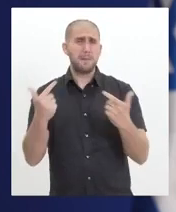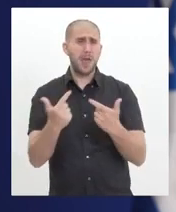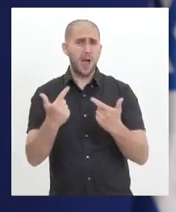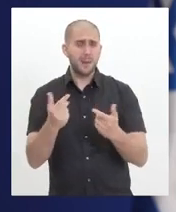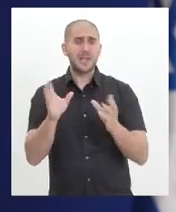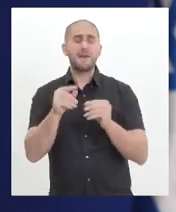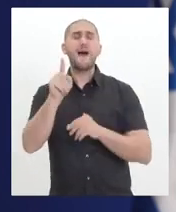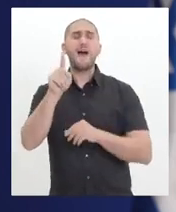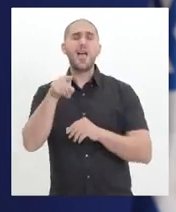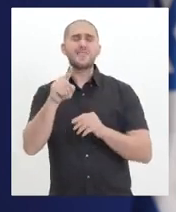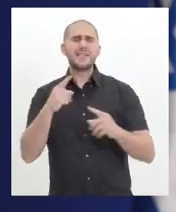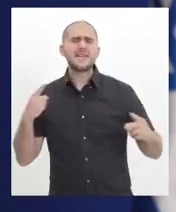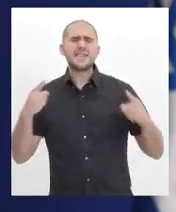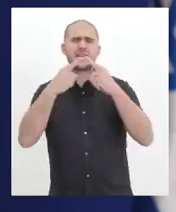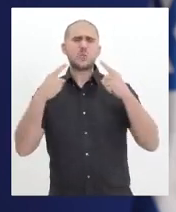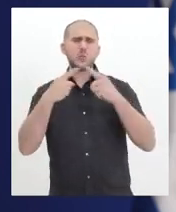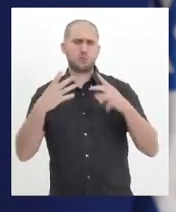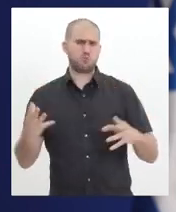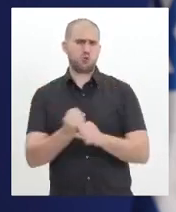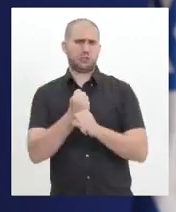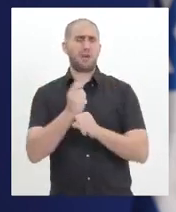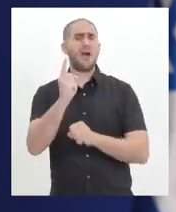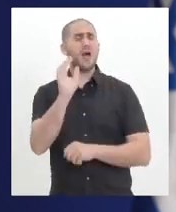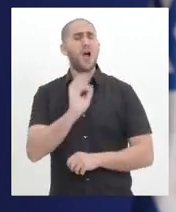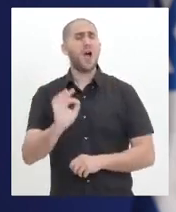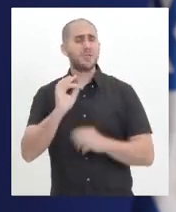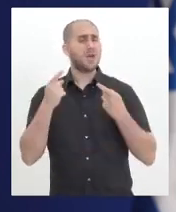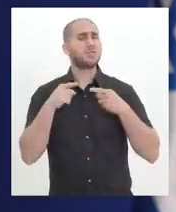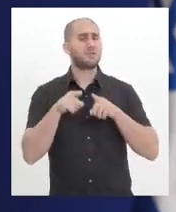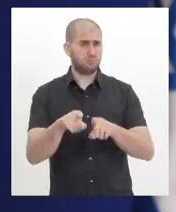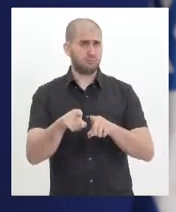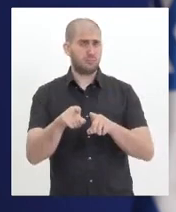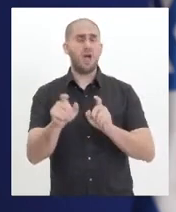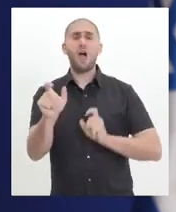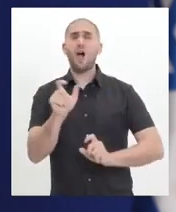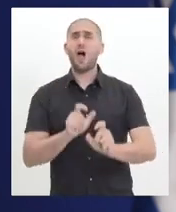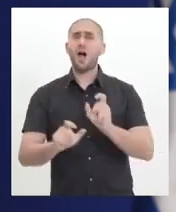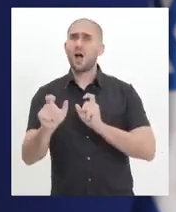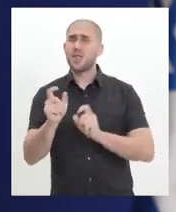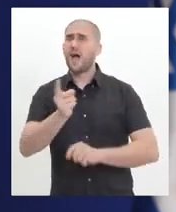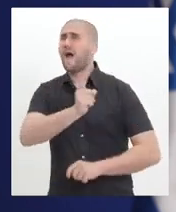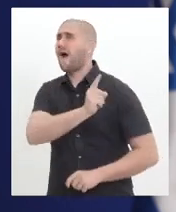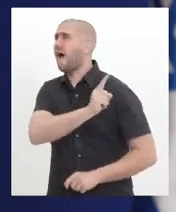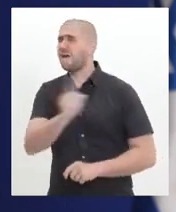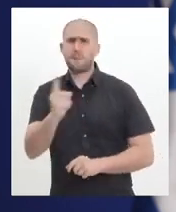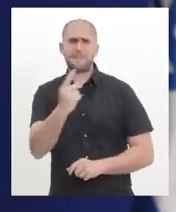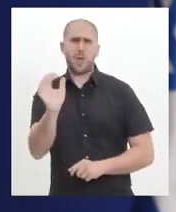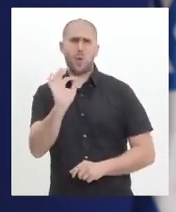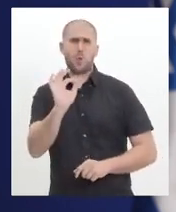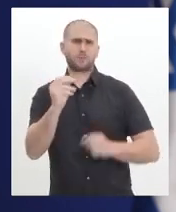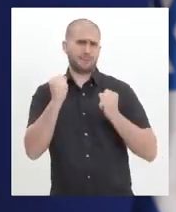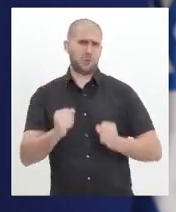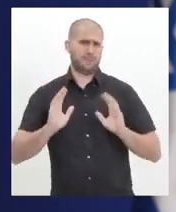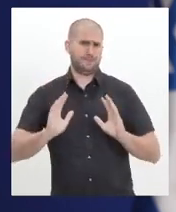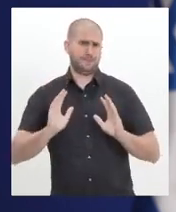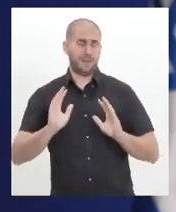עם אלפי ירות מוצלחים אך עדיין לצד זאת ההגנה לעולם אינה הרמטית